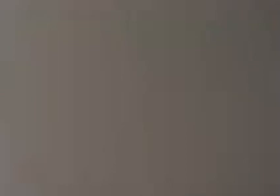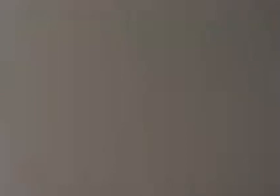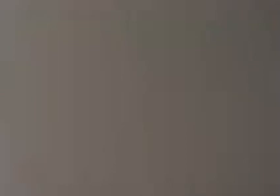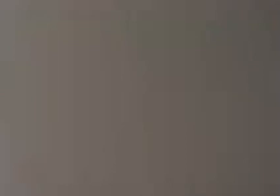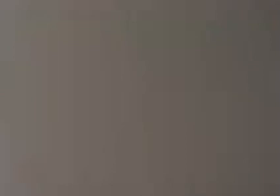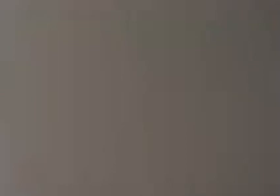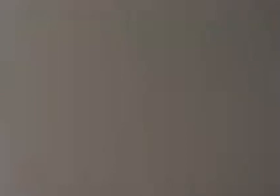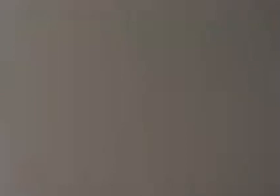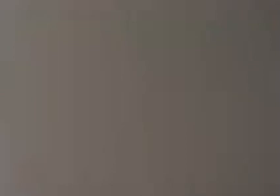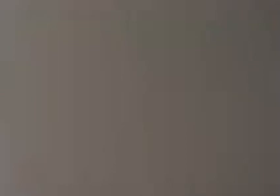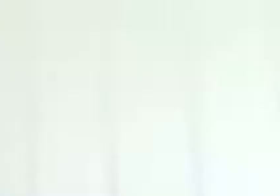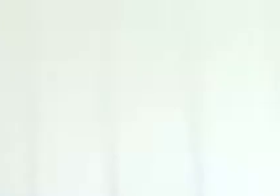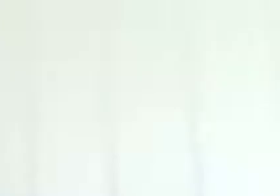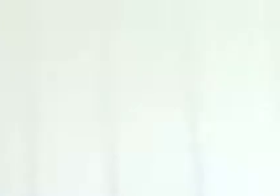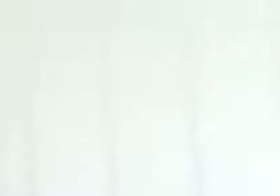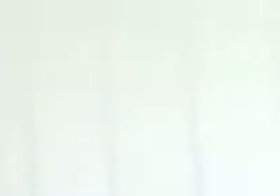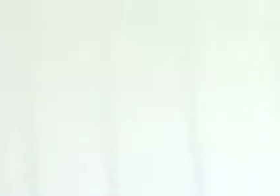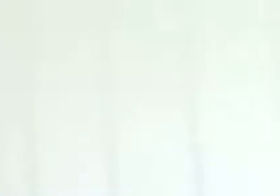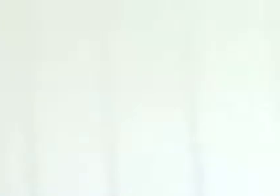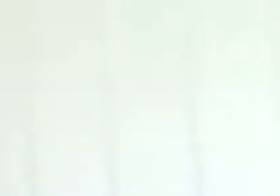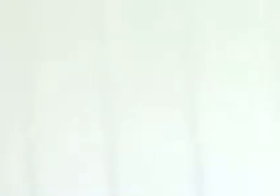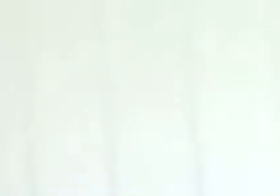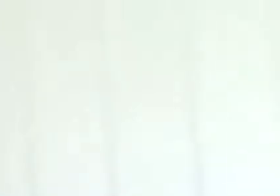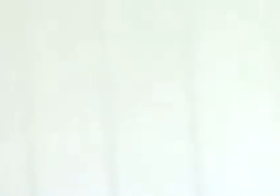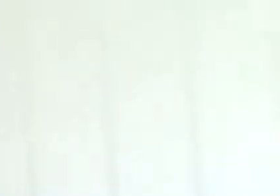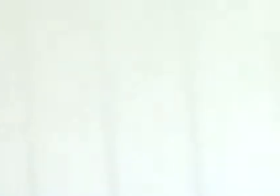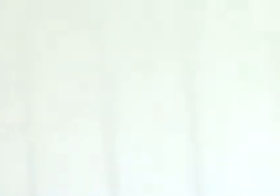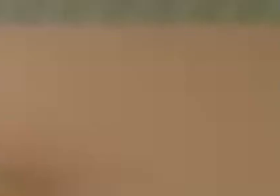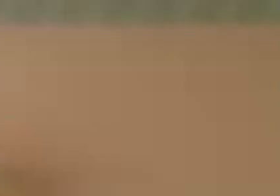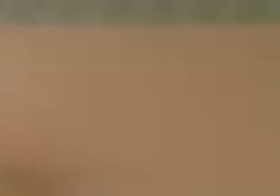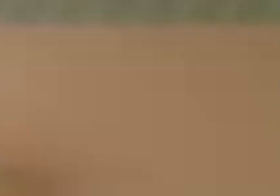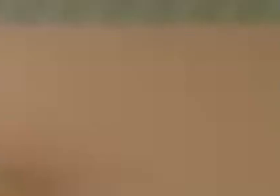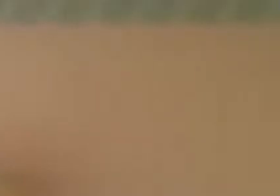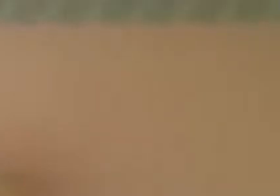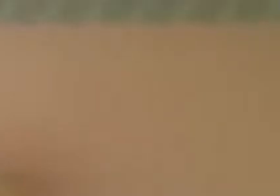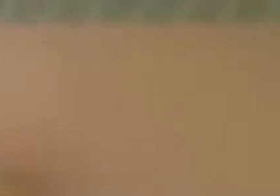Aitäh, nägemist. Aitäh kõigile. Aitäh, head aega. Nägemist.